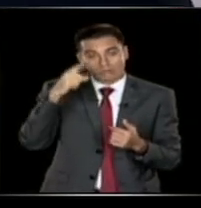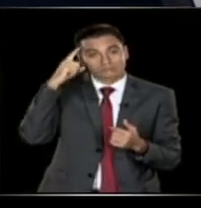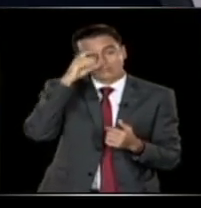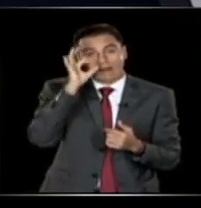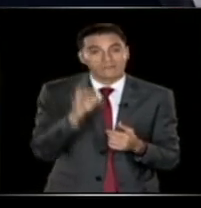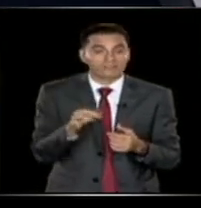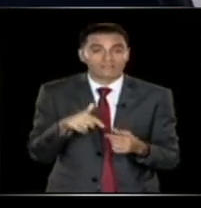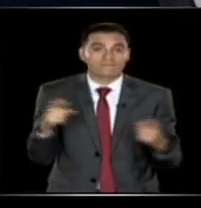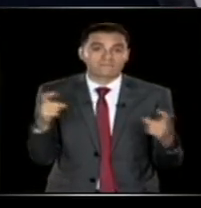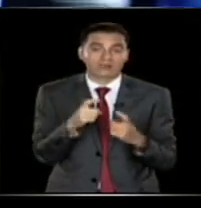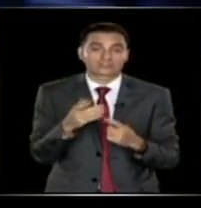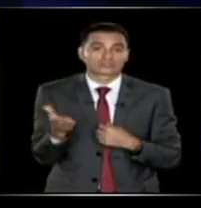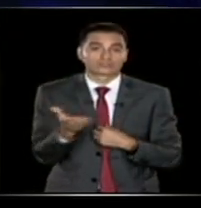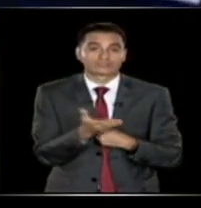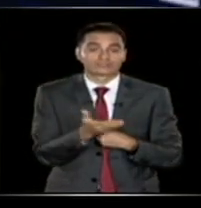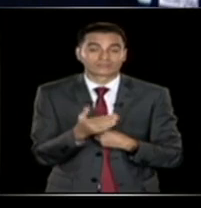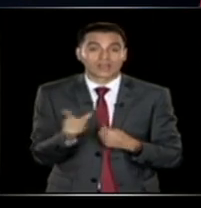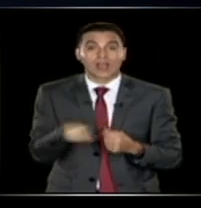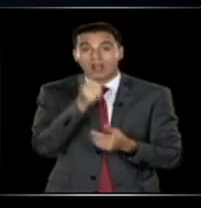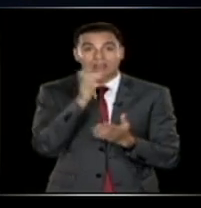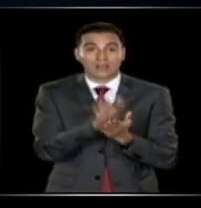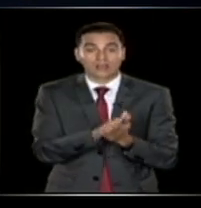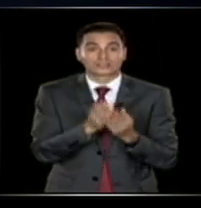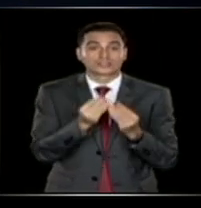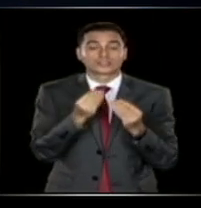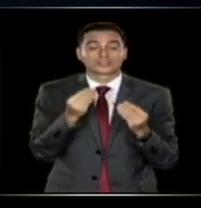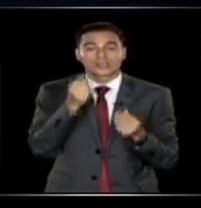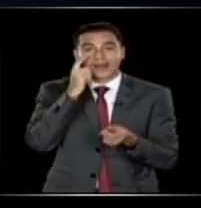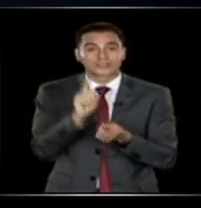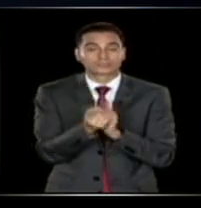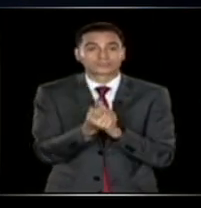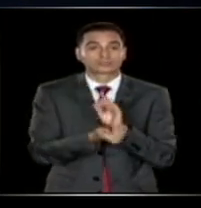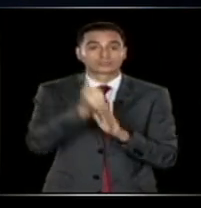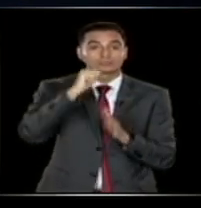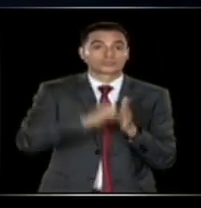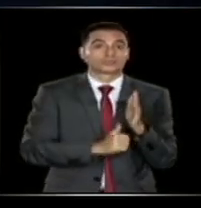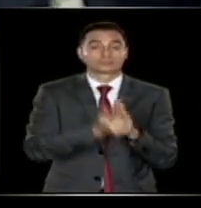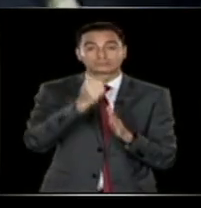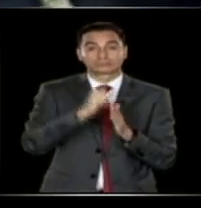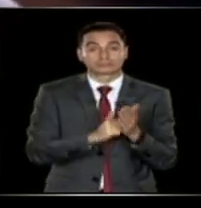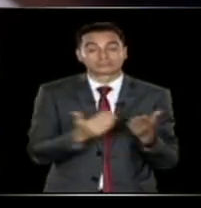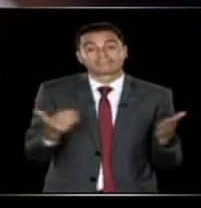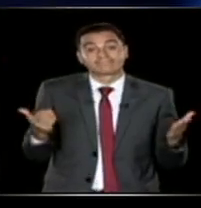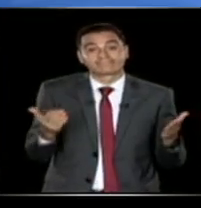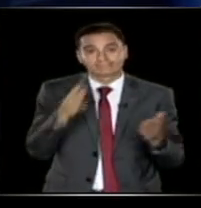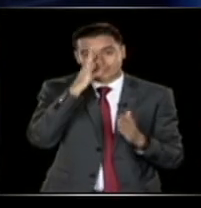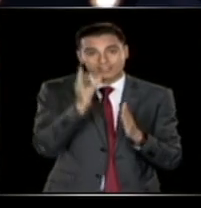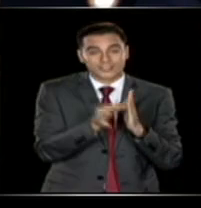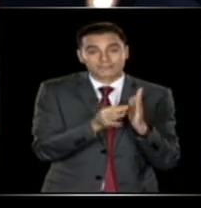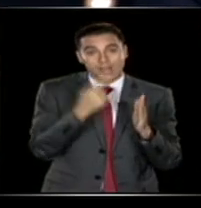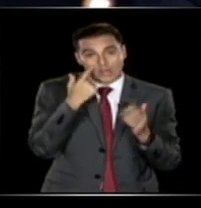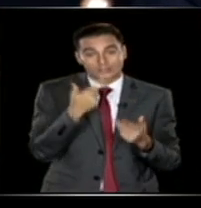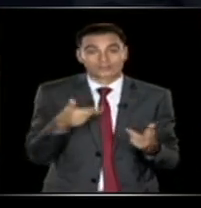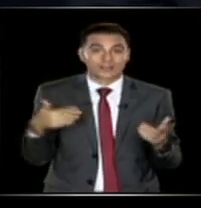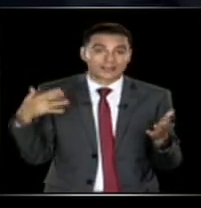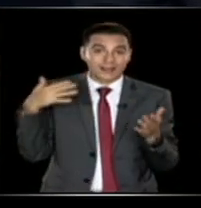زي النهارده. عجلة الحظ ياما غيرت نتائج وعدلت حاجات كتير. نروح